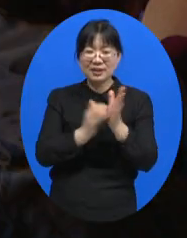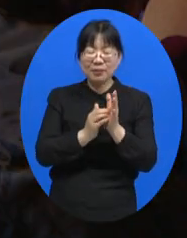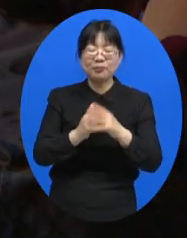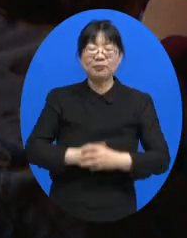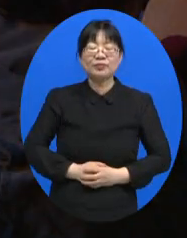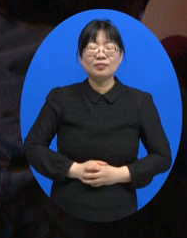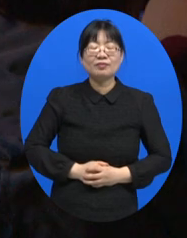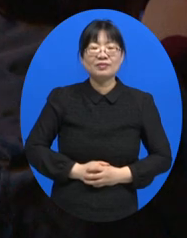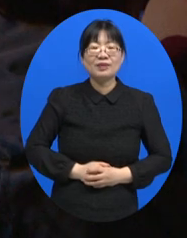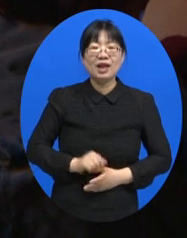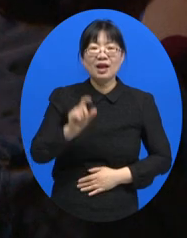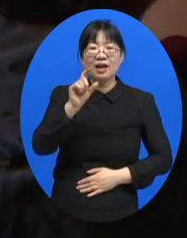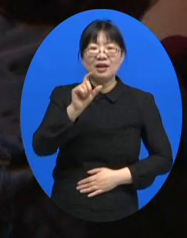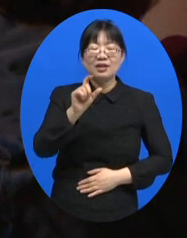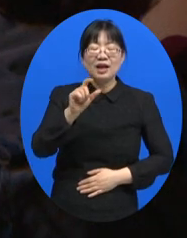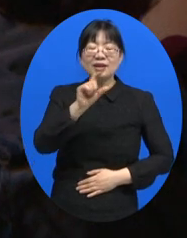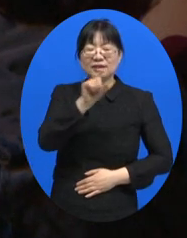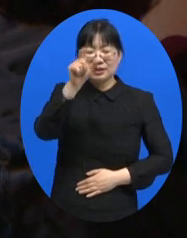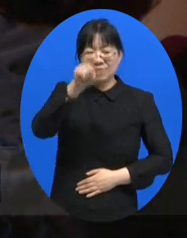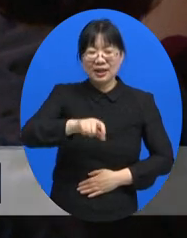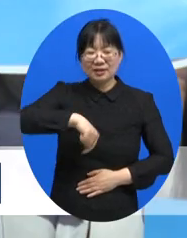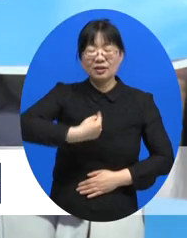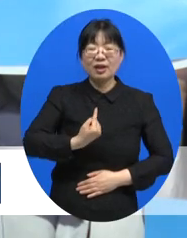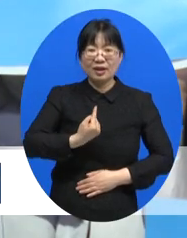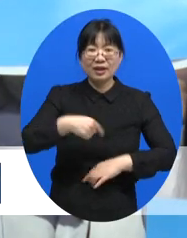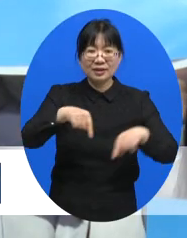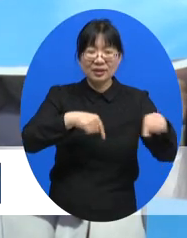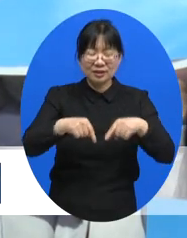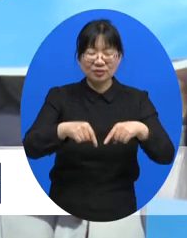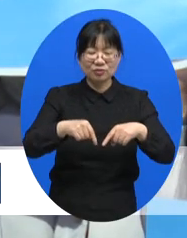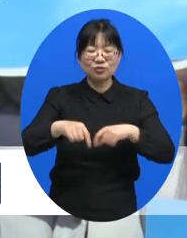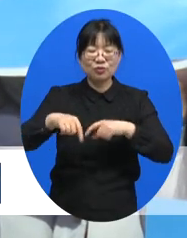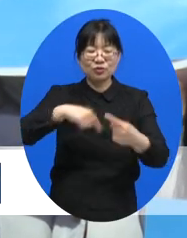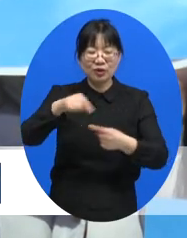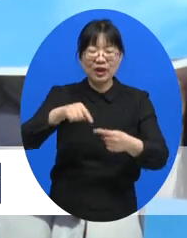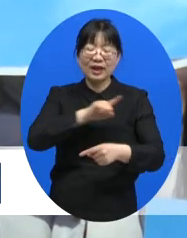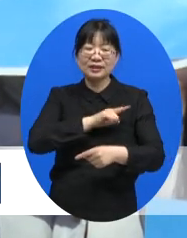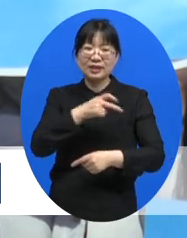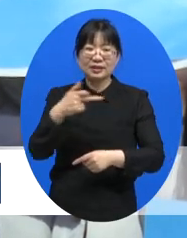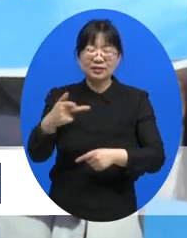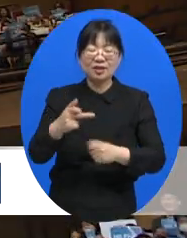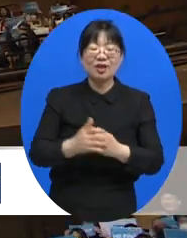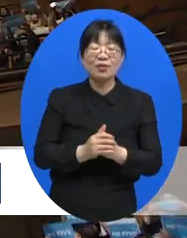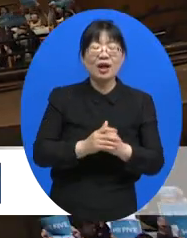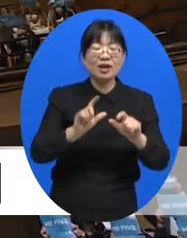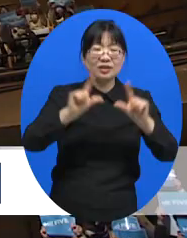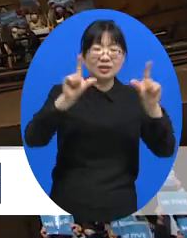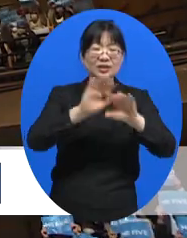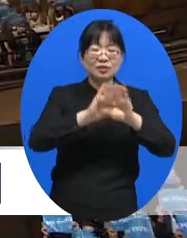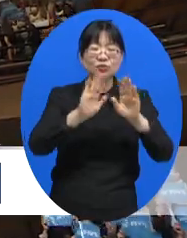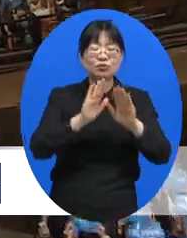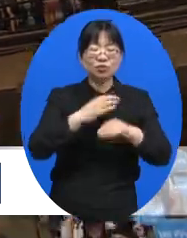운영하는 청년봉사단 중 가장 큰 규모입니다. 이들은 올해도 기후위기,